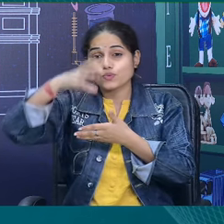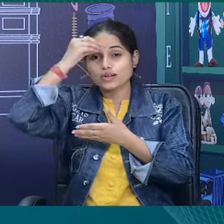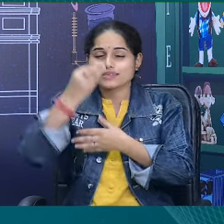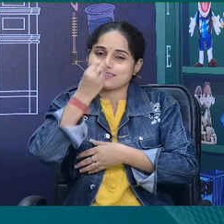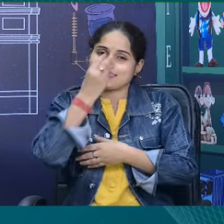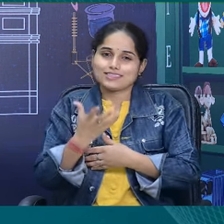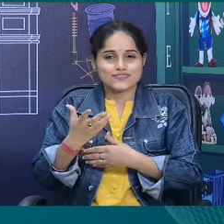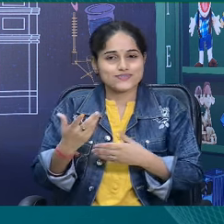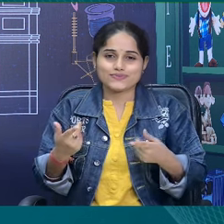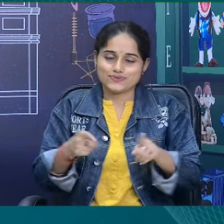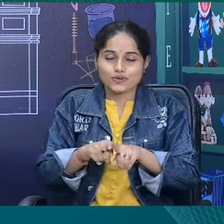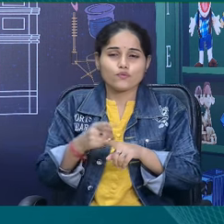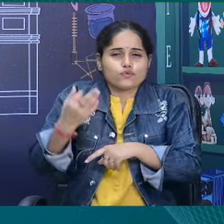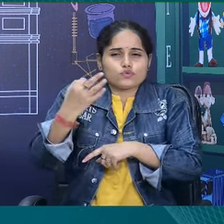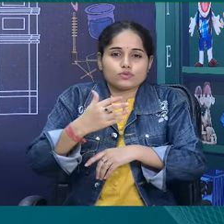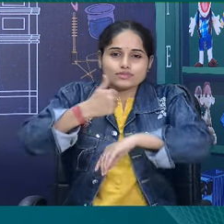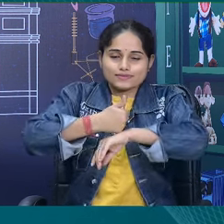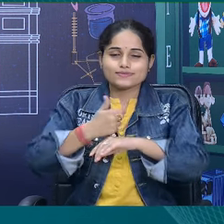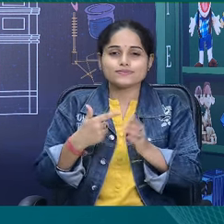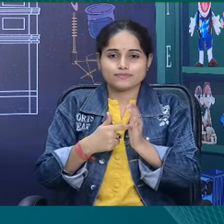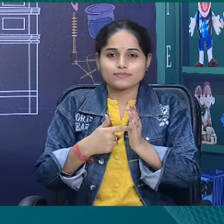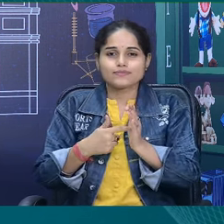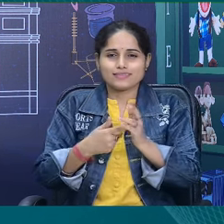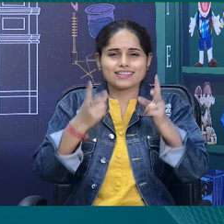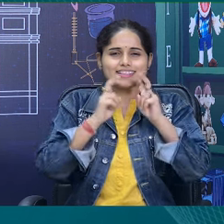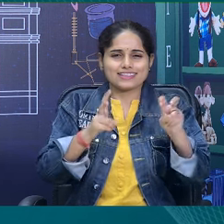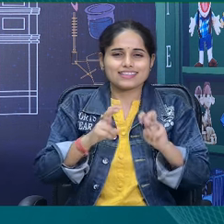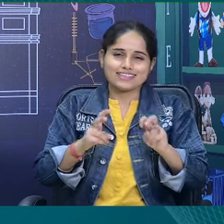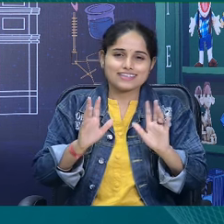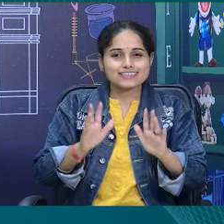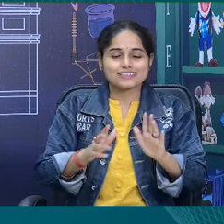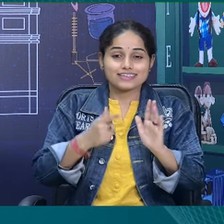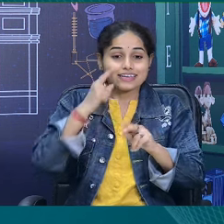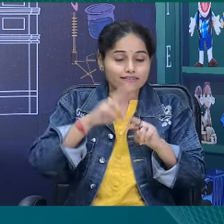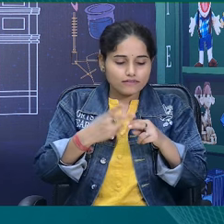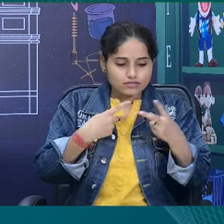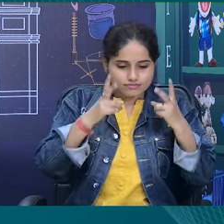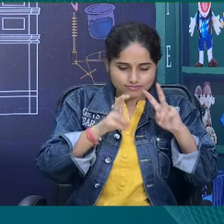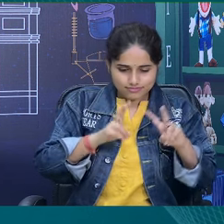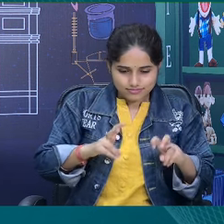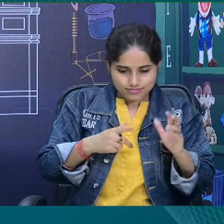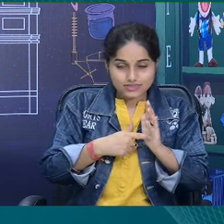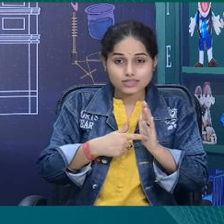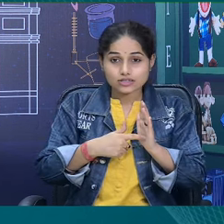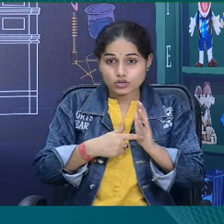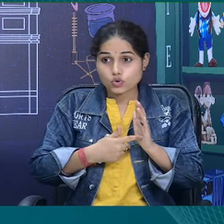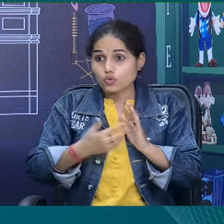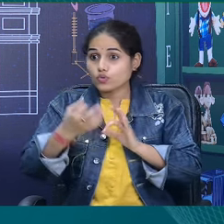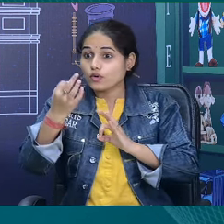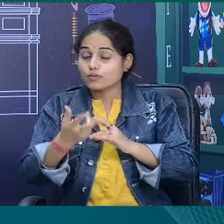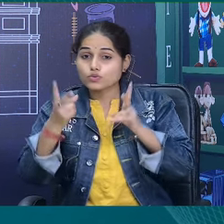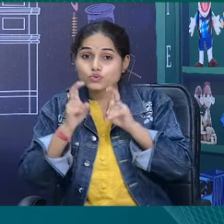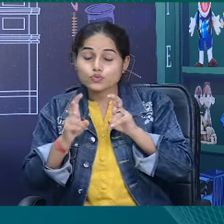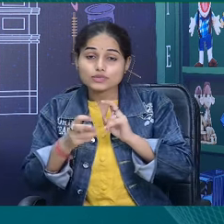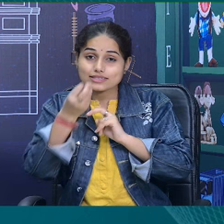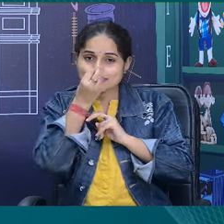न्यू और टू इनोवेट समथिंग न्यू रिसर्च वर्क के लिए थोड़ा सा नॉलेज और कंटेंट अगर हाथ में हो तो रिसर्च वर्क अच्छा हो जाता है मुझे लगता है